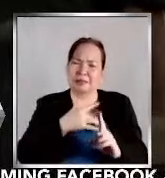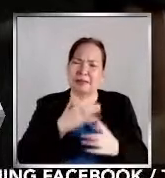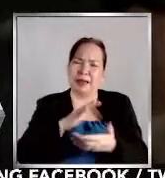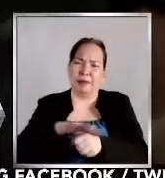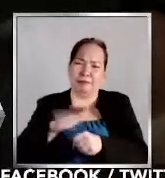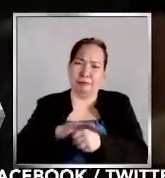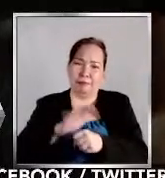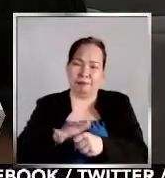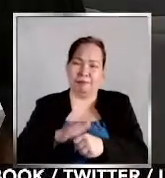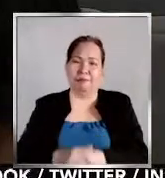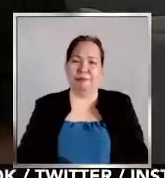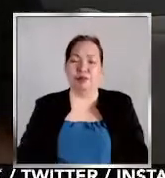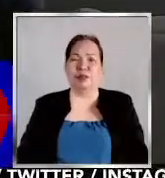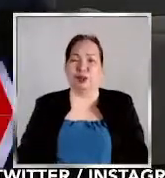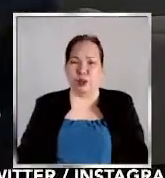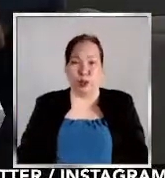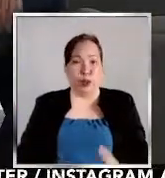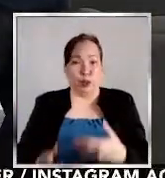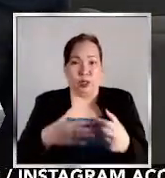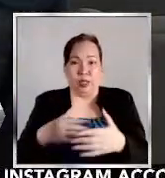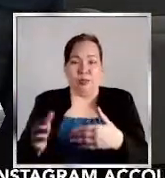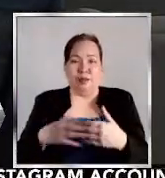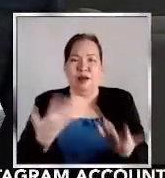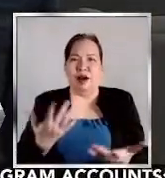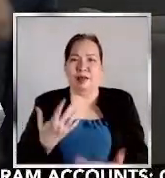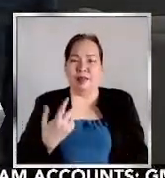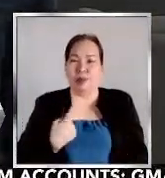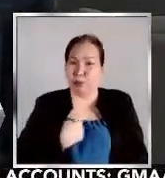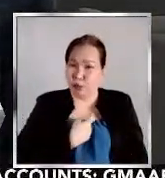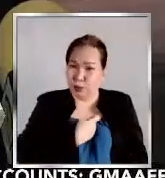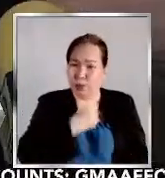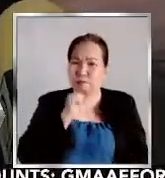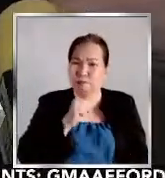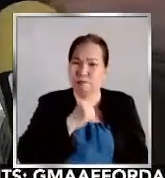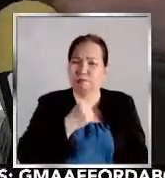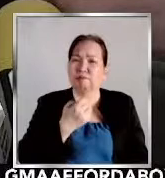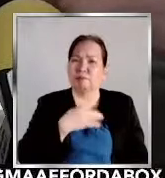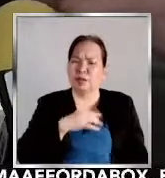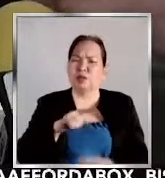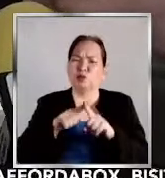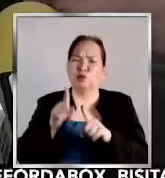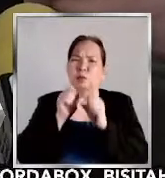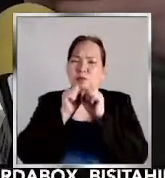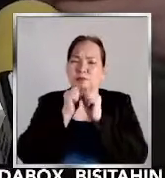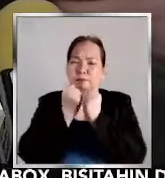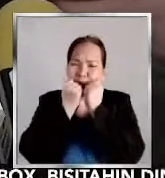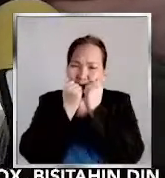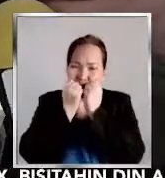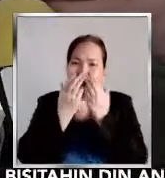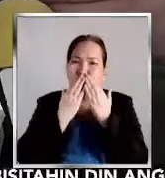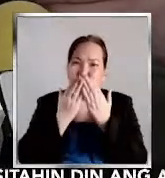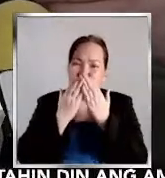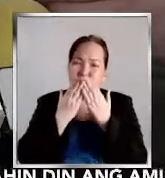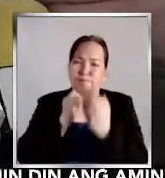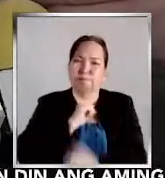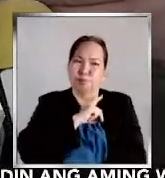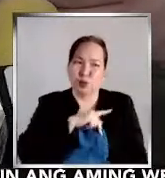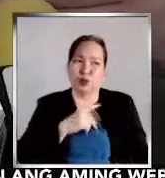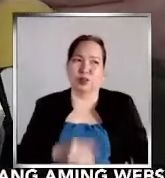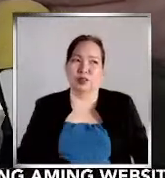emosyonal, malaki raw ang pasasalamat ni Grace Poe sa kanyang ina. Ma, parang nawalan ako ng